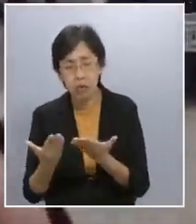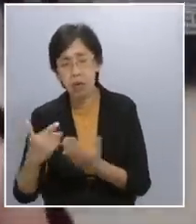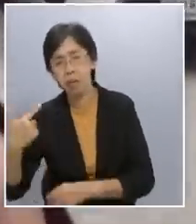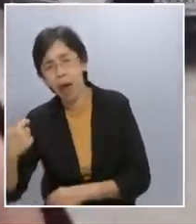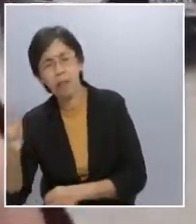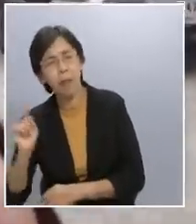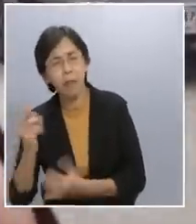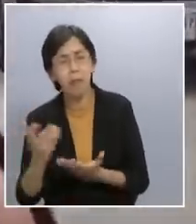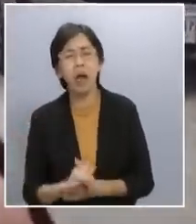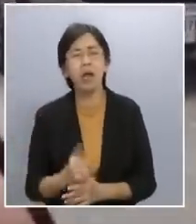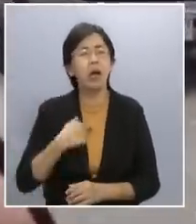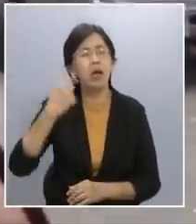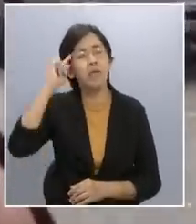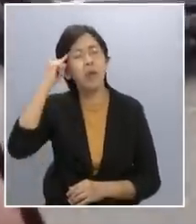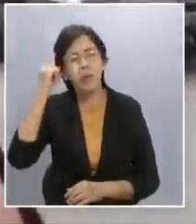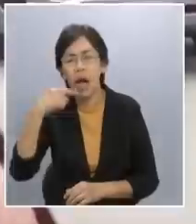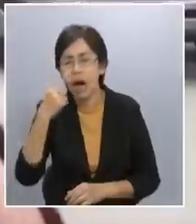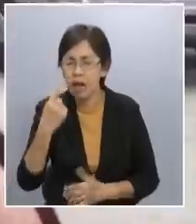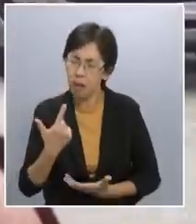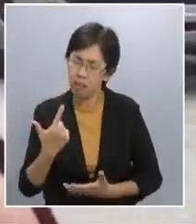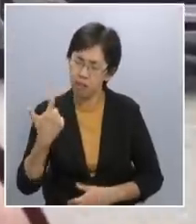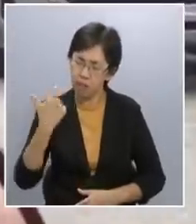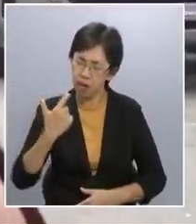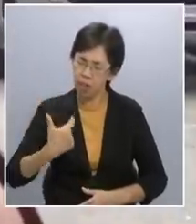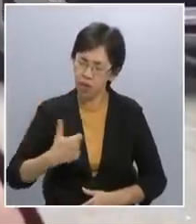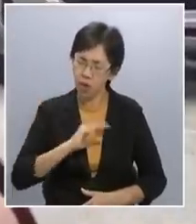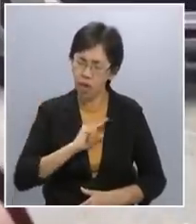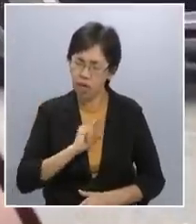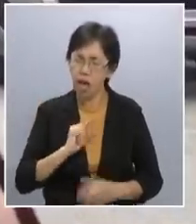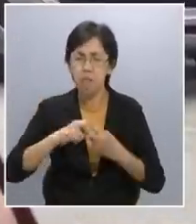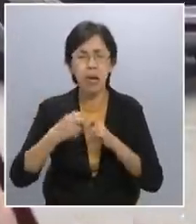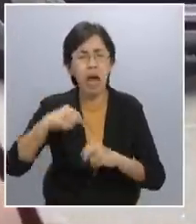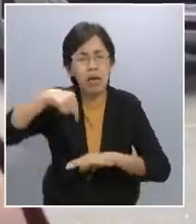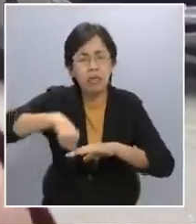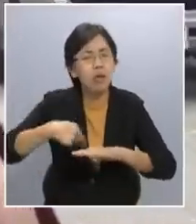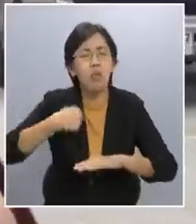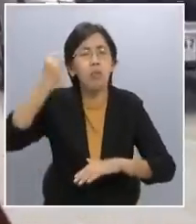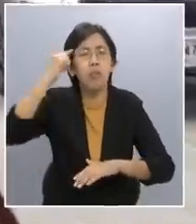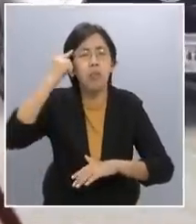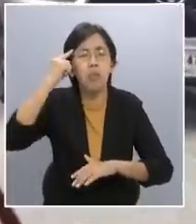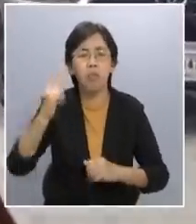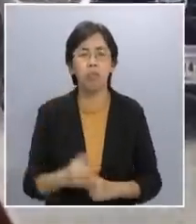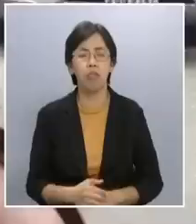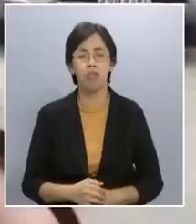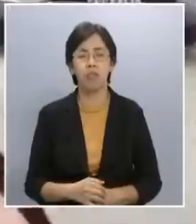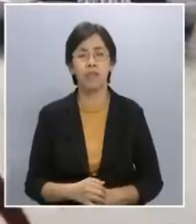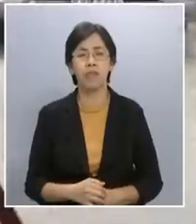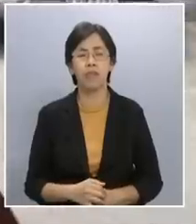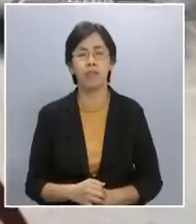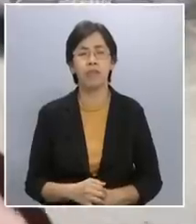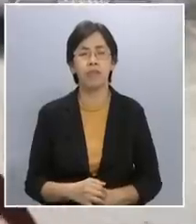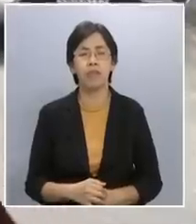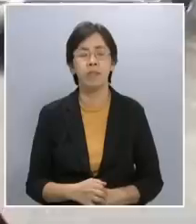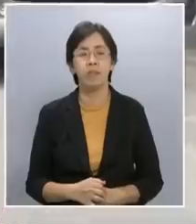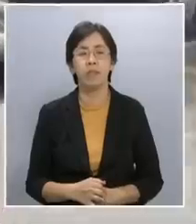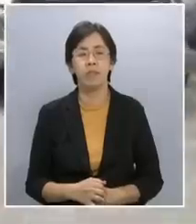ยิงนะคะอันนี้คือเราไม่รู้จริงเรื่องส่วนตัวลึกๆอ่ะ แต่ใครก่อเหตุอะไรยังไม่แน ่นี่แหละครับคุณผู้ชมครับกระทั่ง